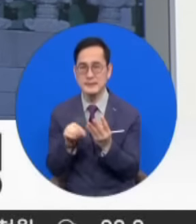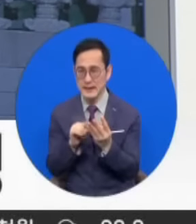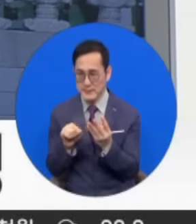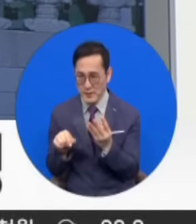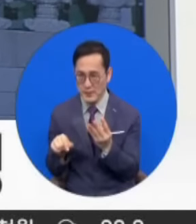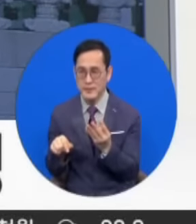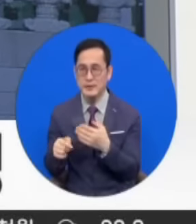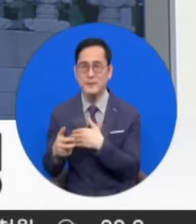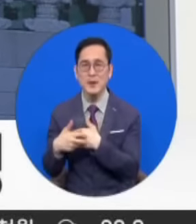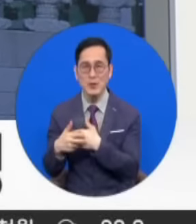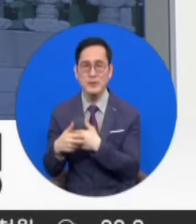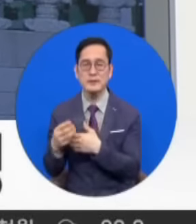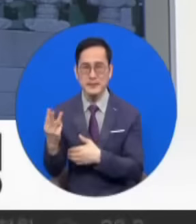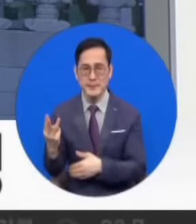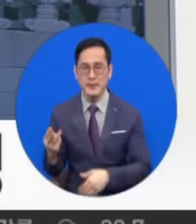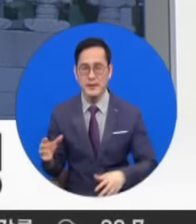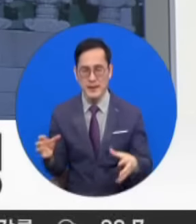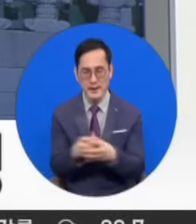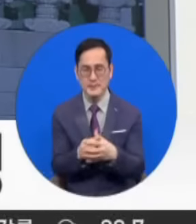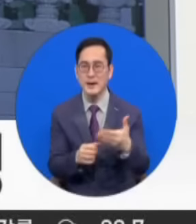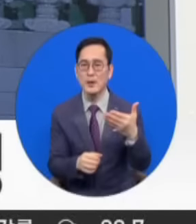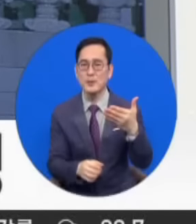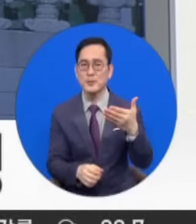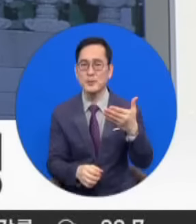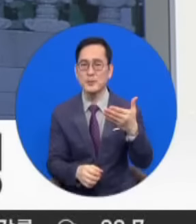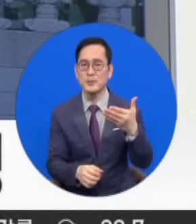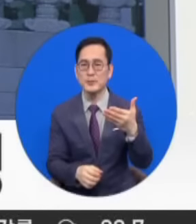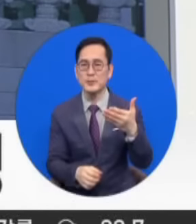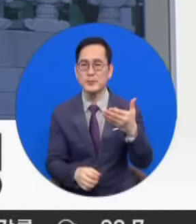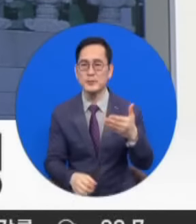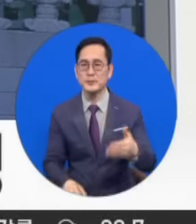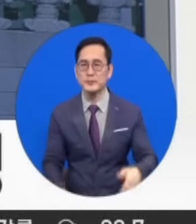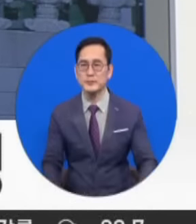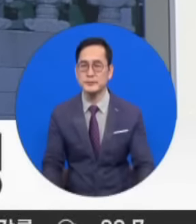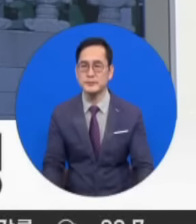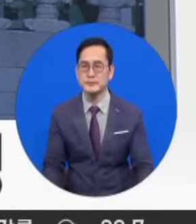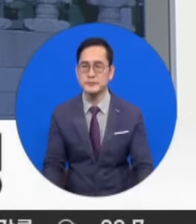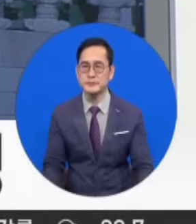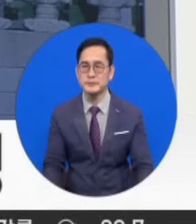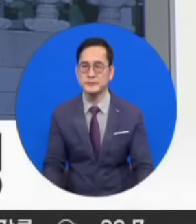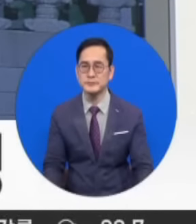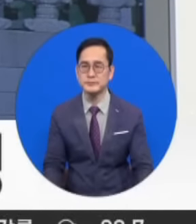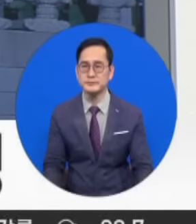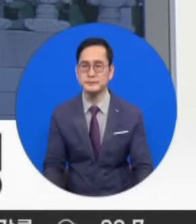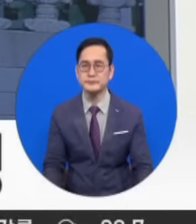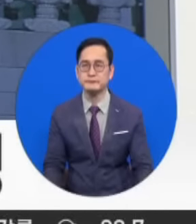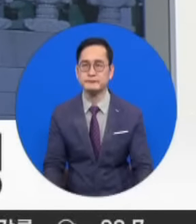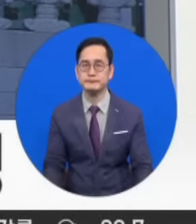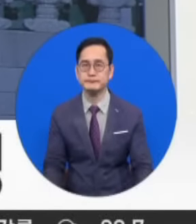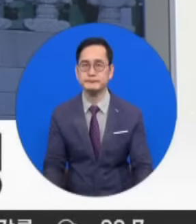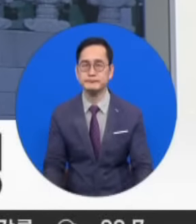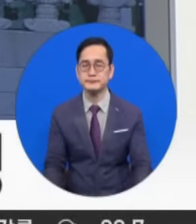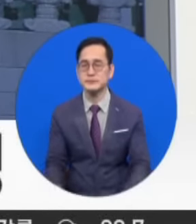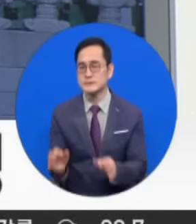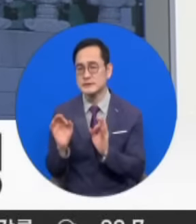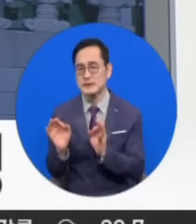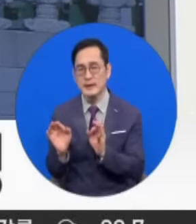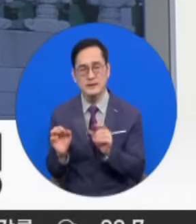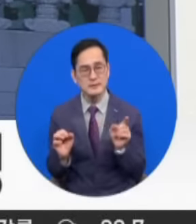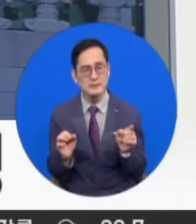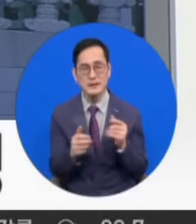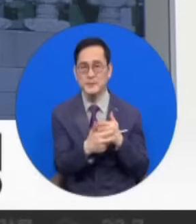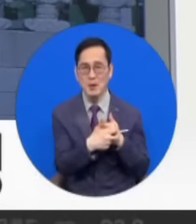신원이 확인됐습니다. 서울시청역 광장 건너편이고요. 시청과 큰 병원과 큰 은행이